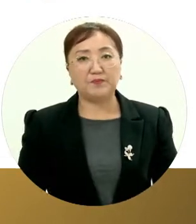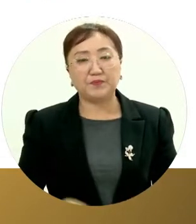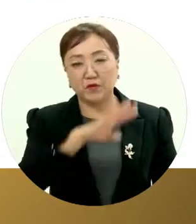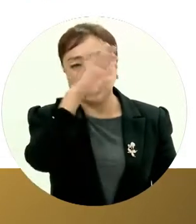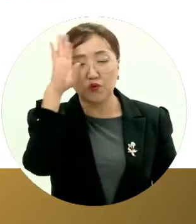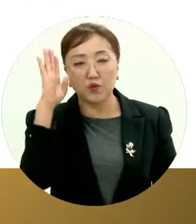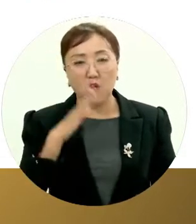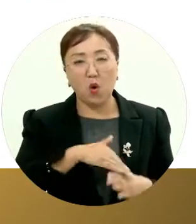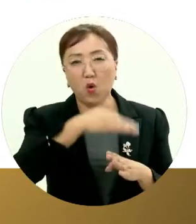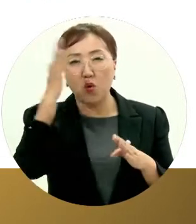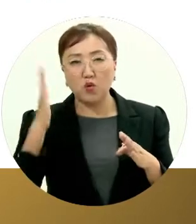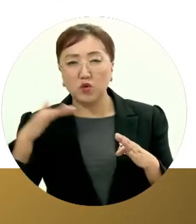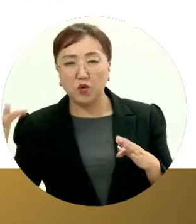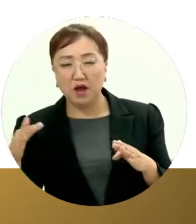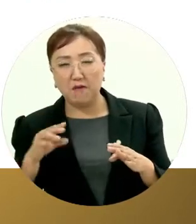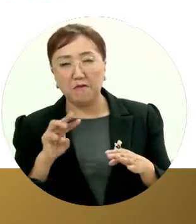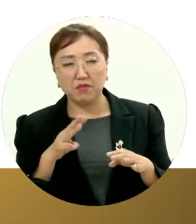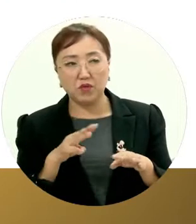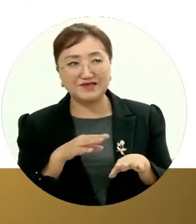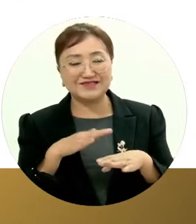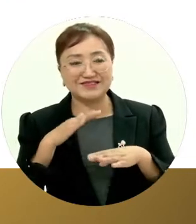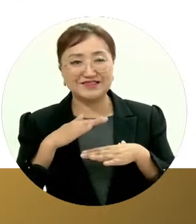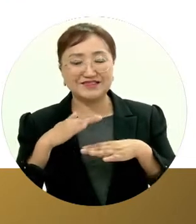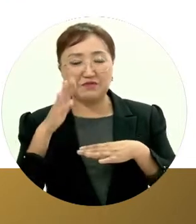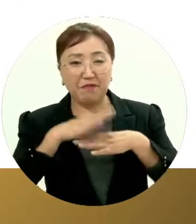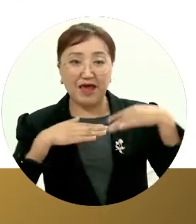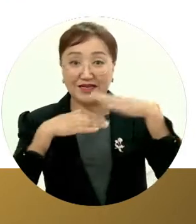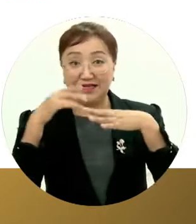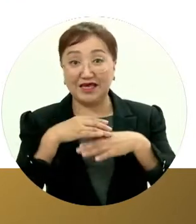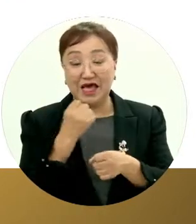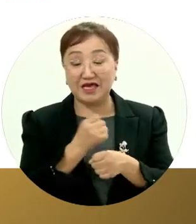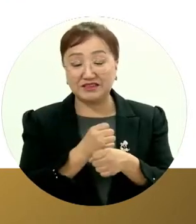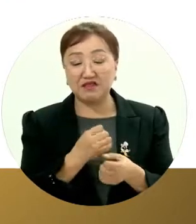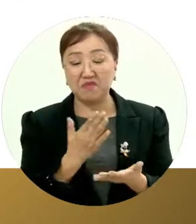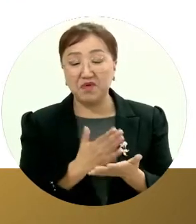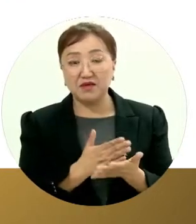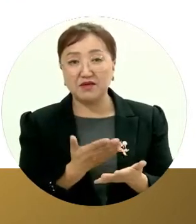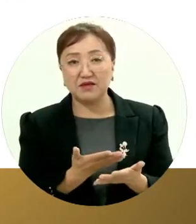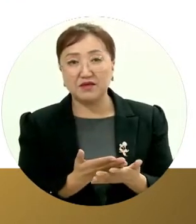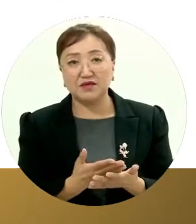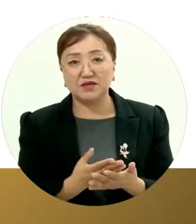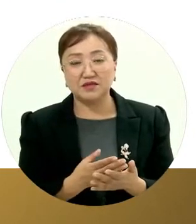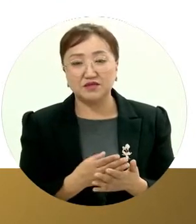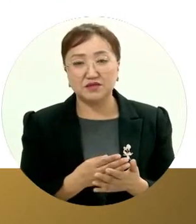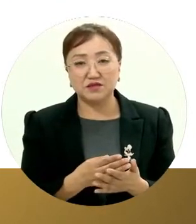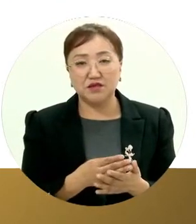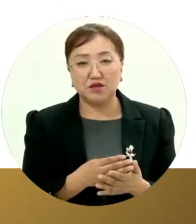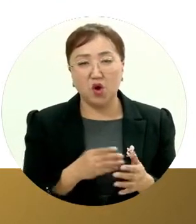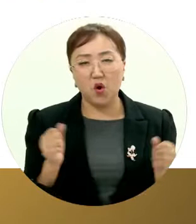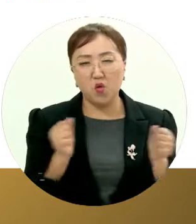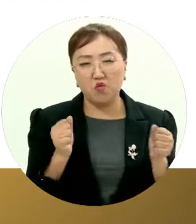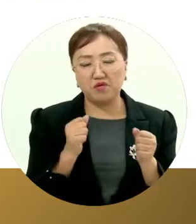100 уул уурхаа юм уу? Зам барилгын ажил ихэвчлэн тохиолддог. Энэ дээр ажилчаад өвлөн нэг